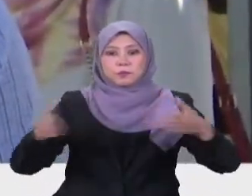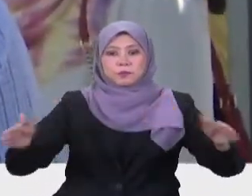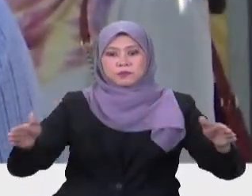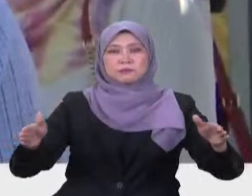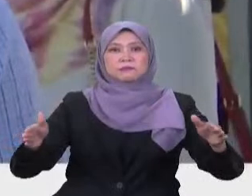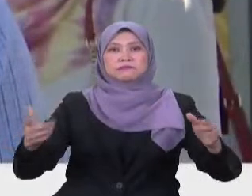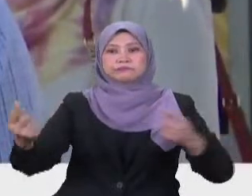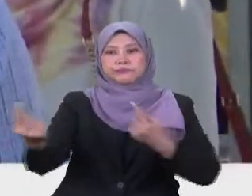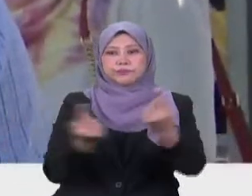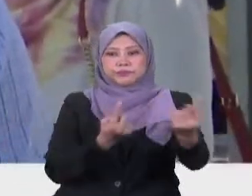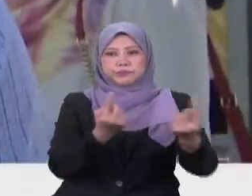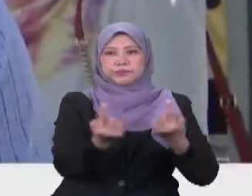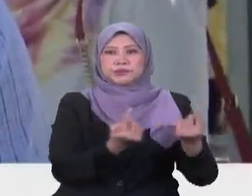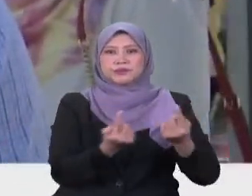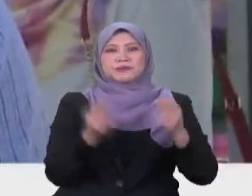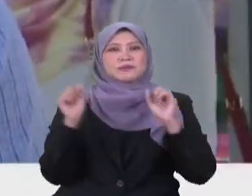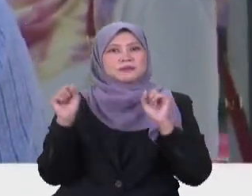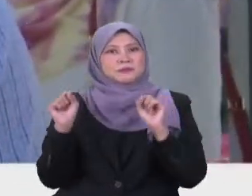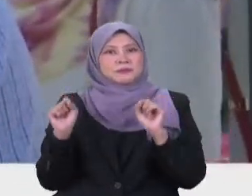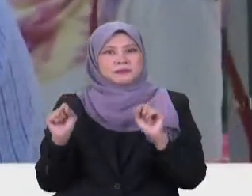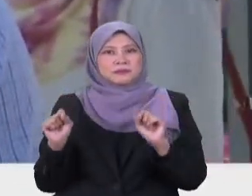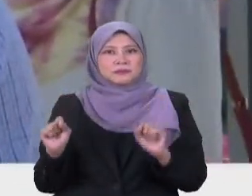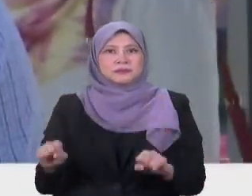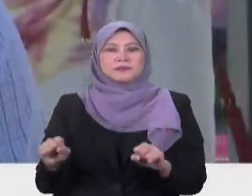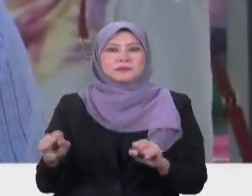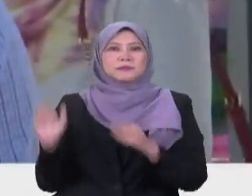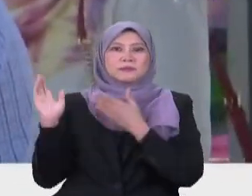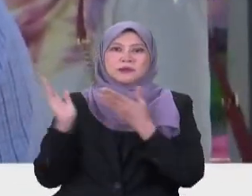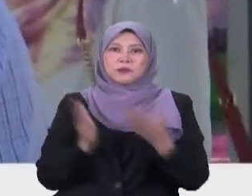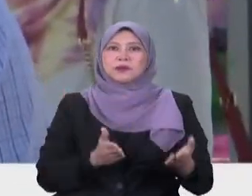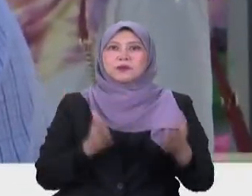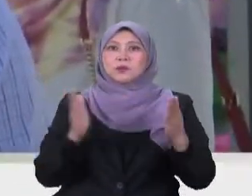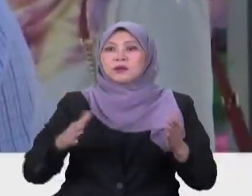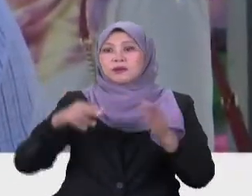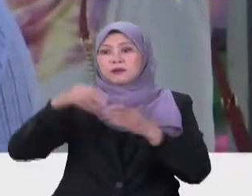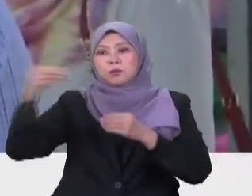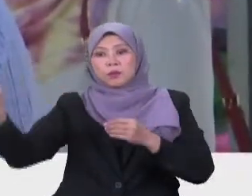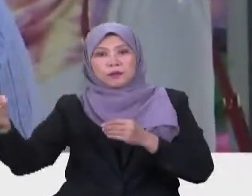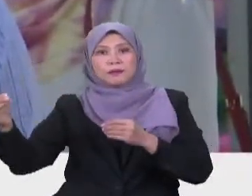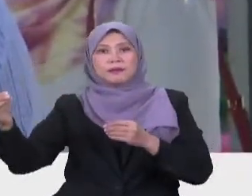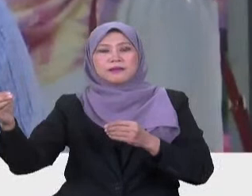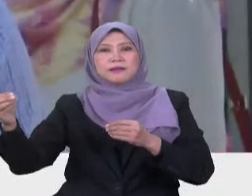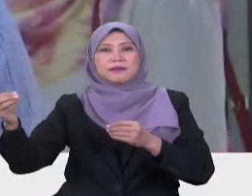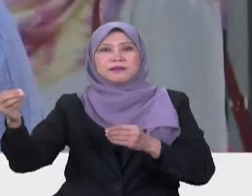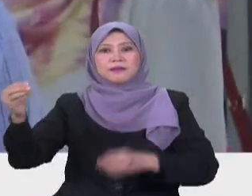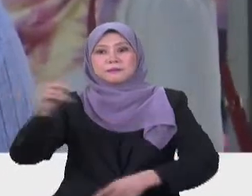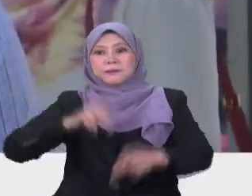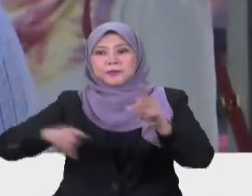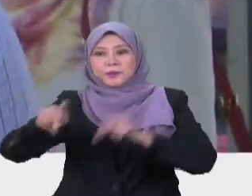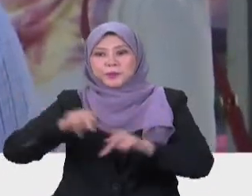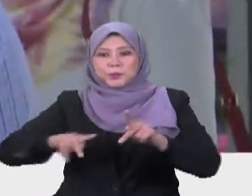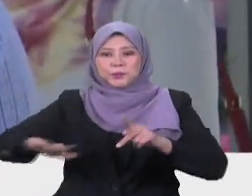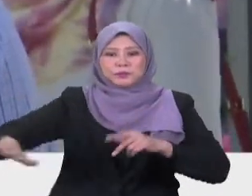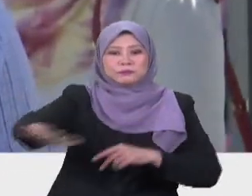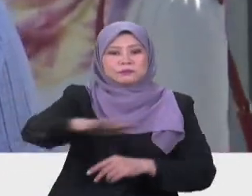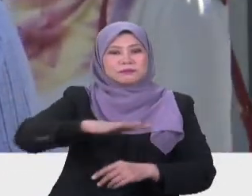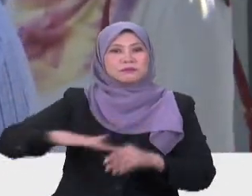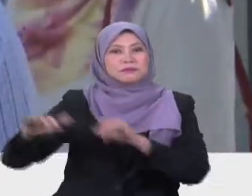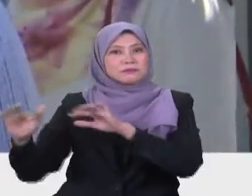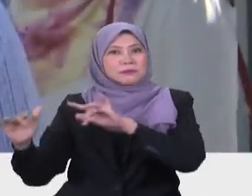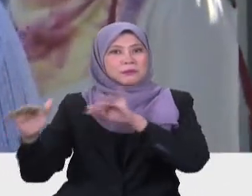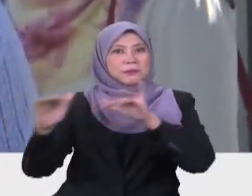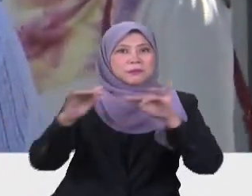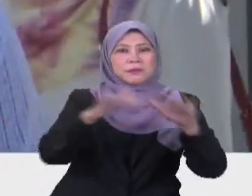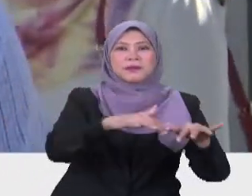untuk membawa ehwap penduduk tetap faktanya sekitarnya untuk